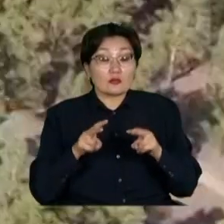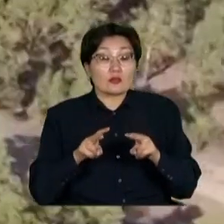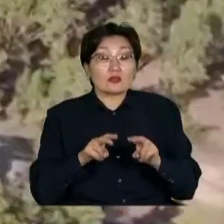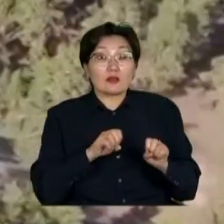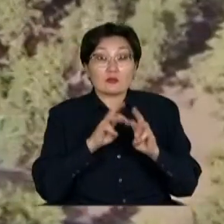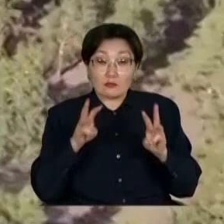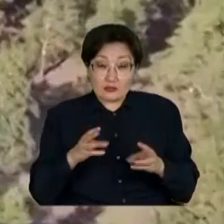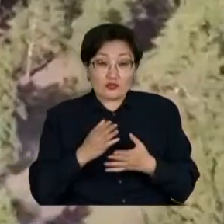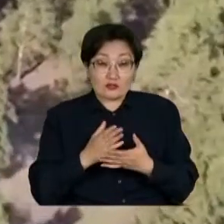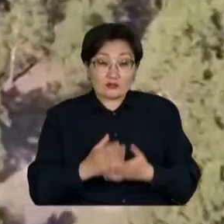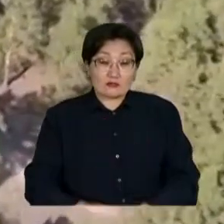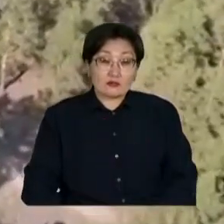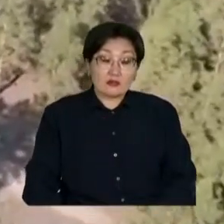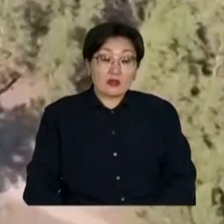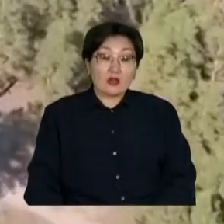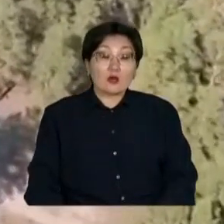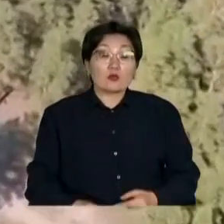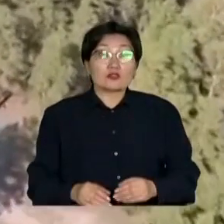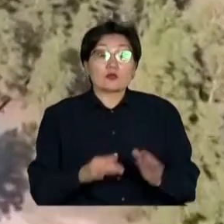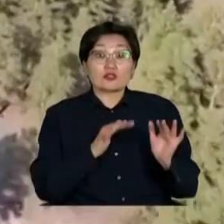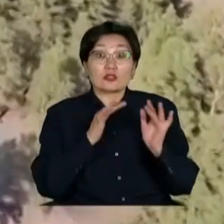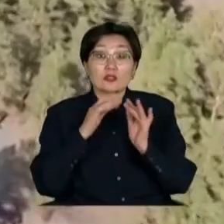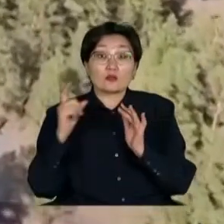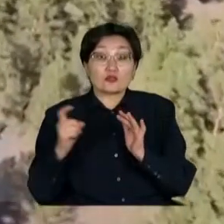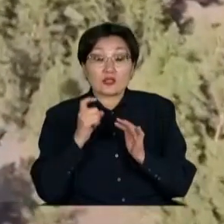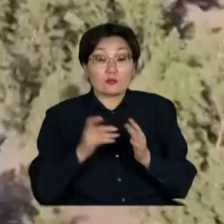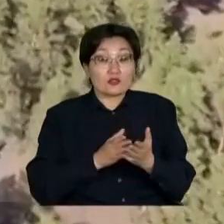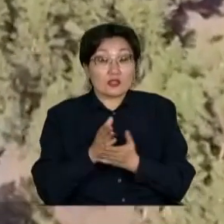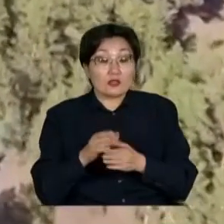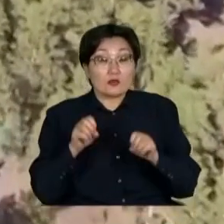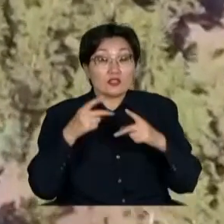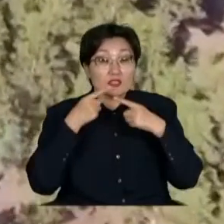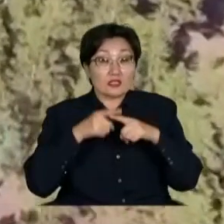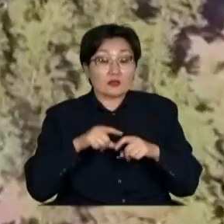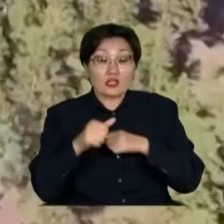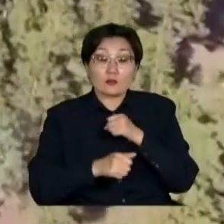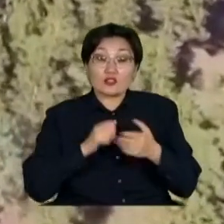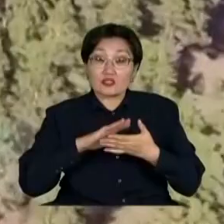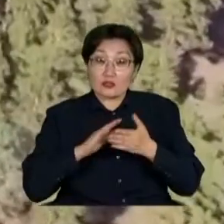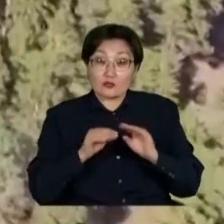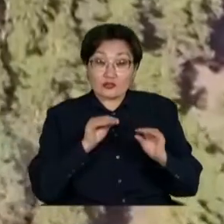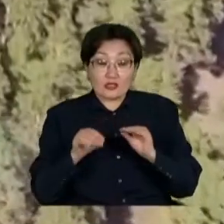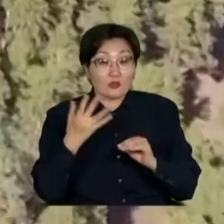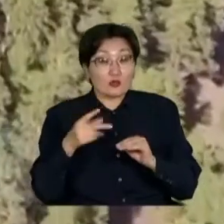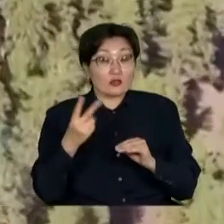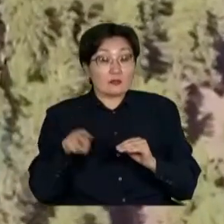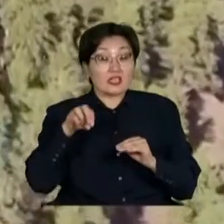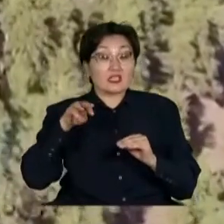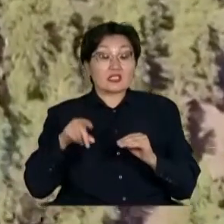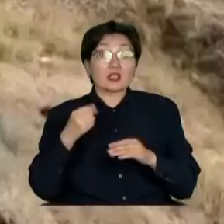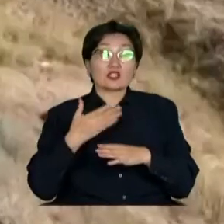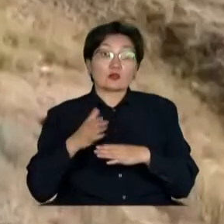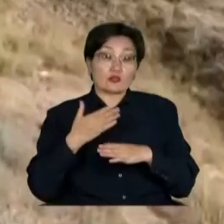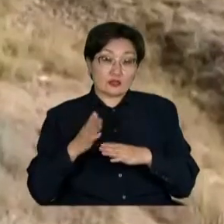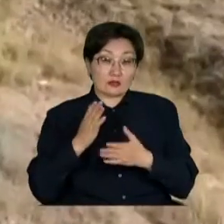етеді. Ал орман шаруашылығы саласының техникалық материалдық жабдықталуына 52 миллиард теңге